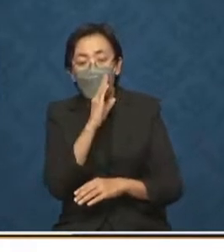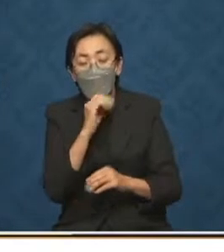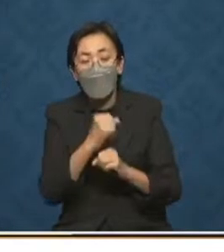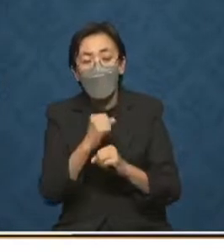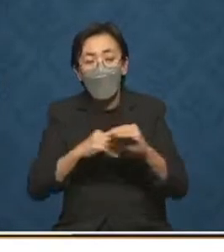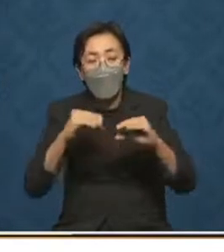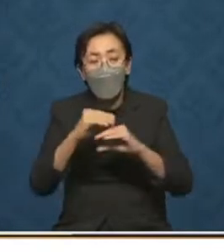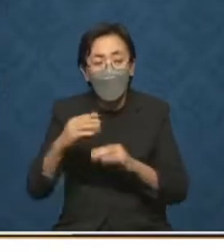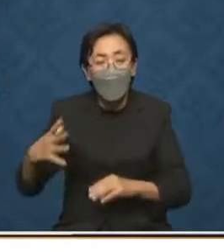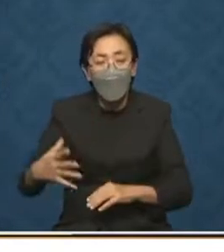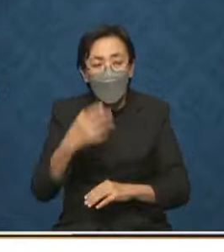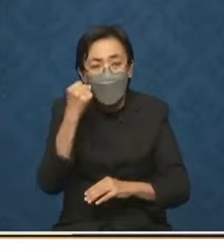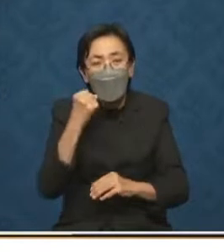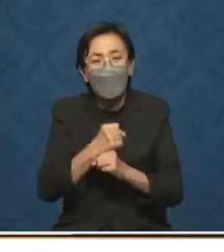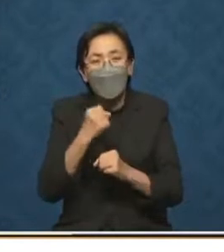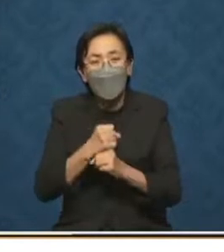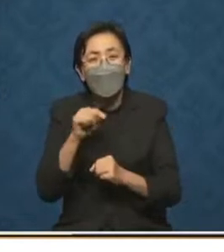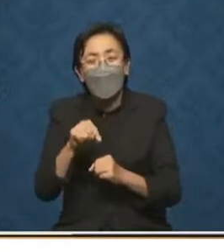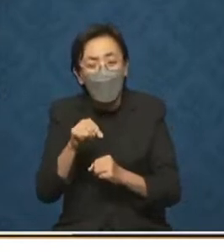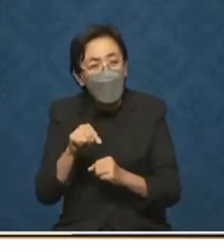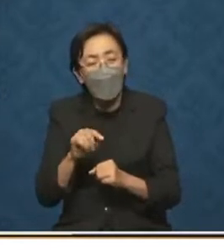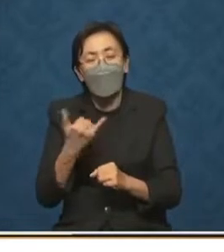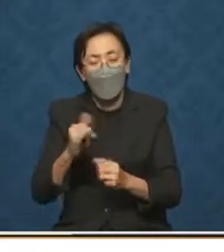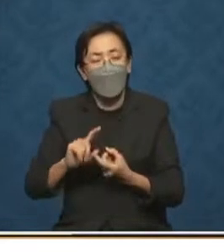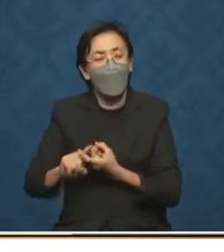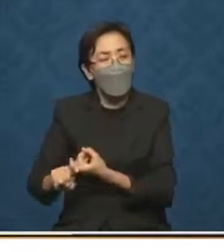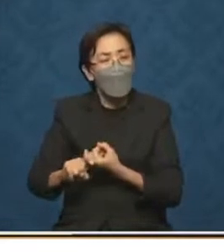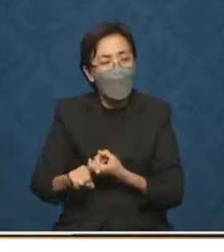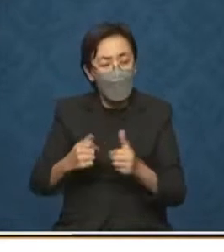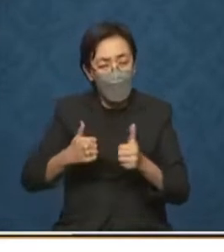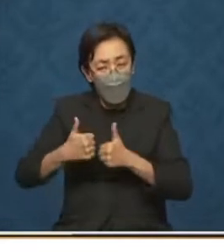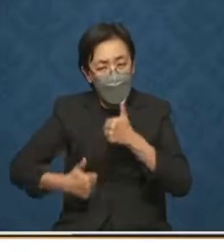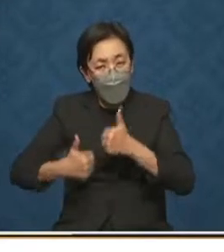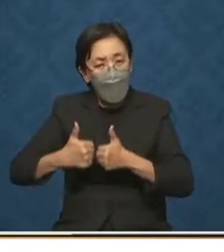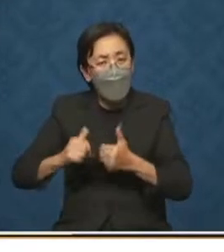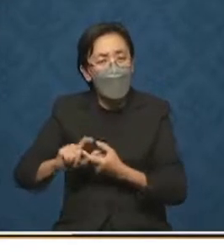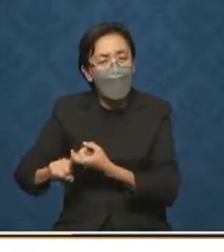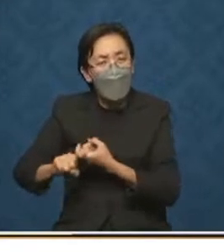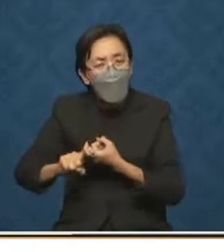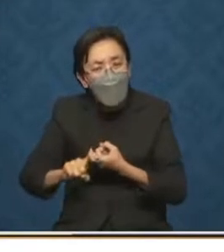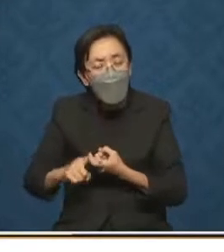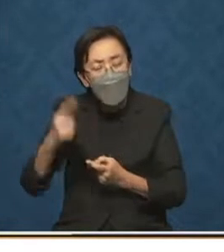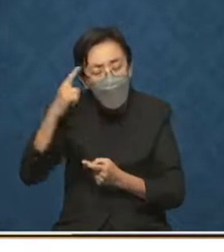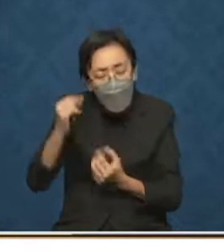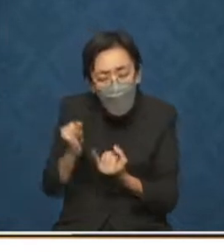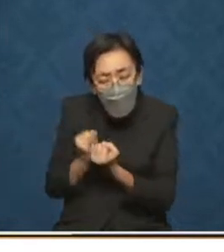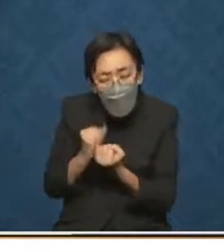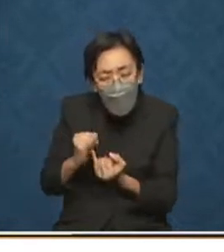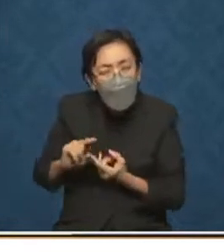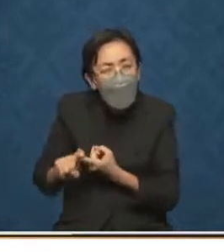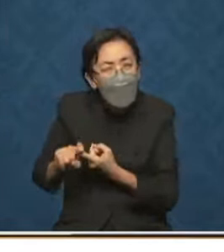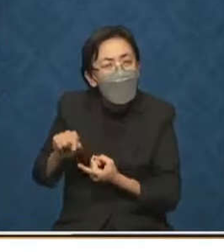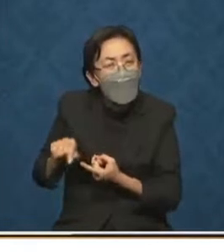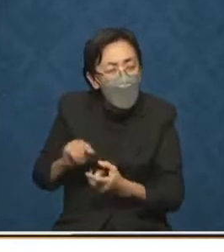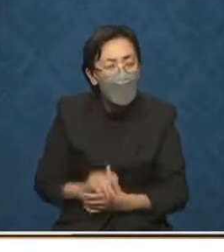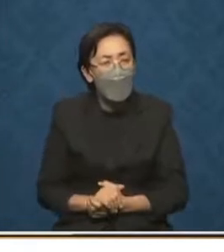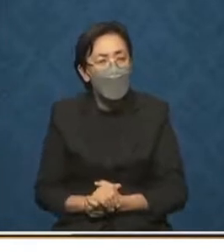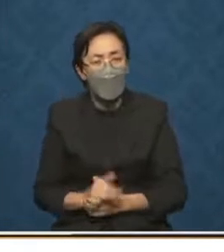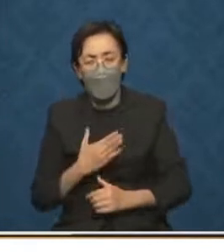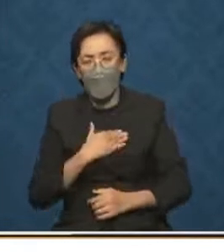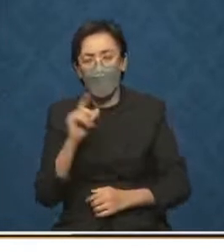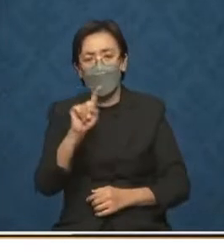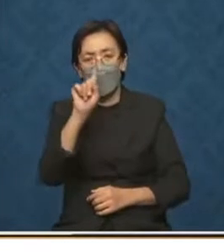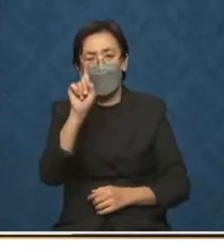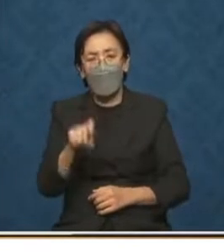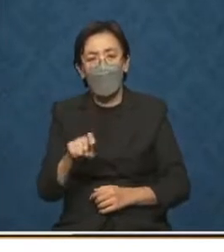รบเหมารูปแบลักษณะนี้จะเข้าขายหัวปรมูลเหลืออื่อประโยชน์แ่พวกพองอย่างชัดเย็แต่สิ่ทผมสงสัย